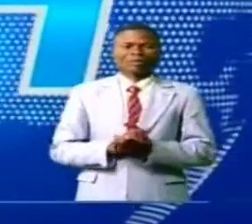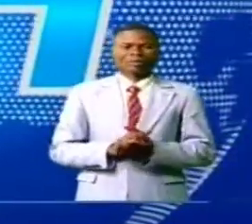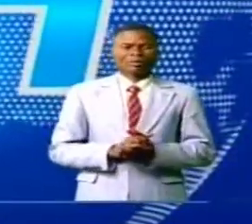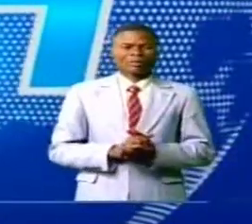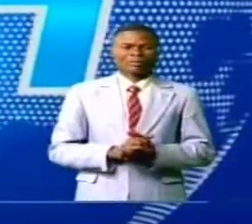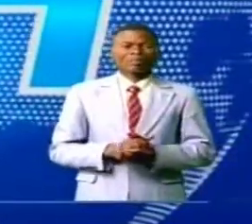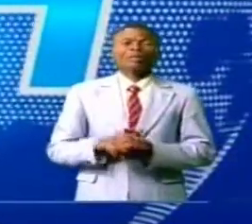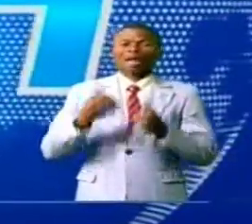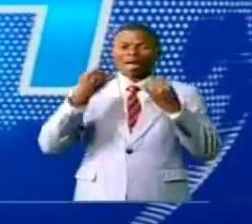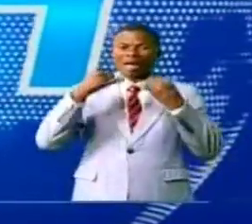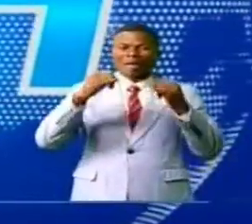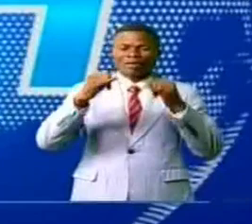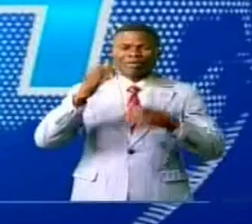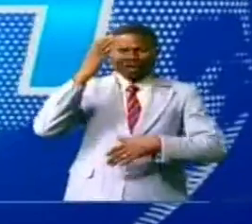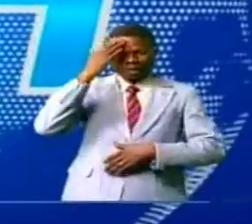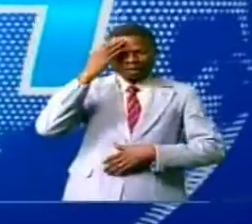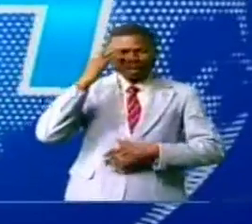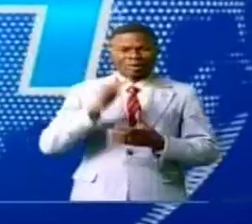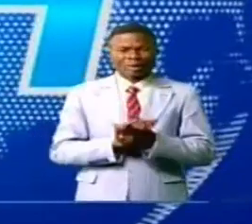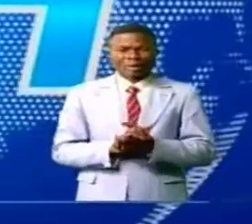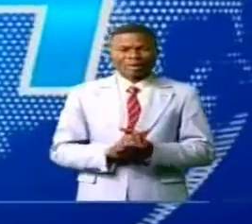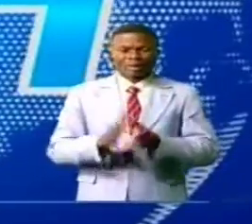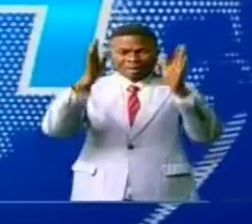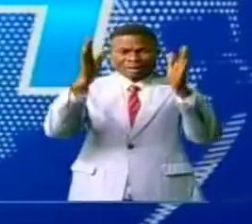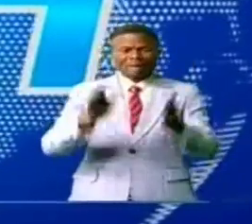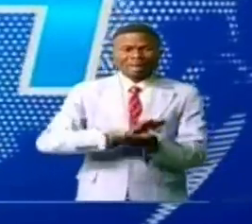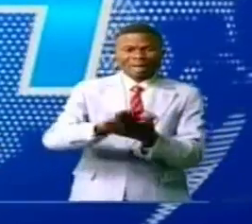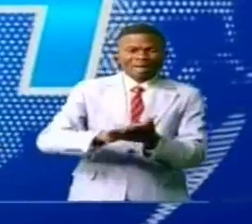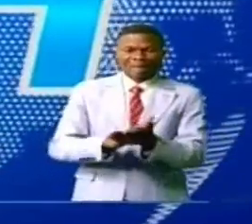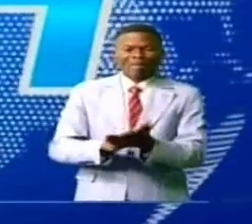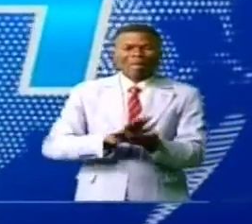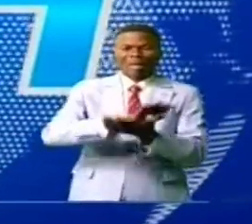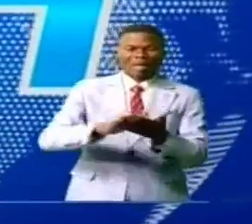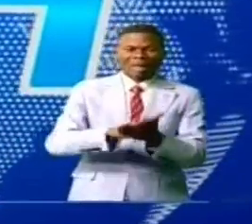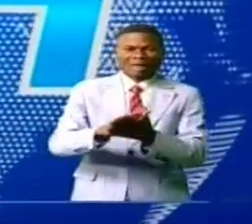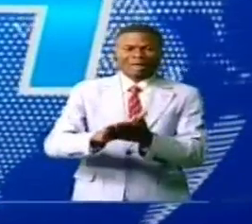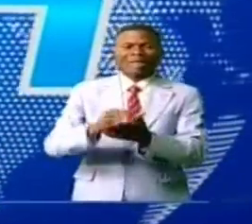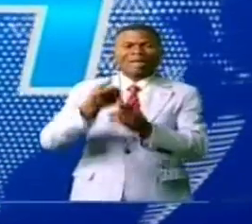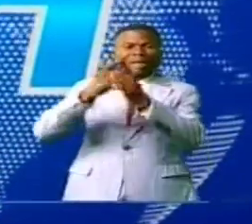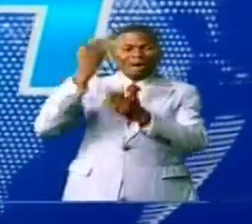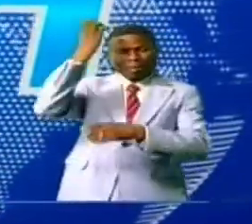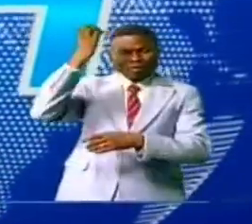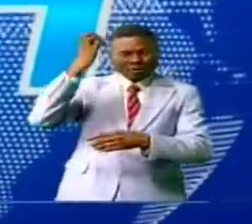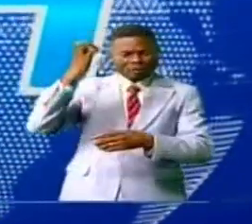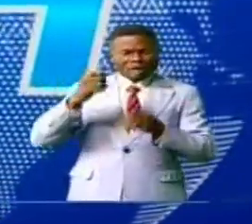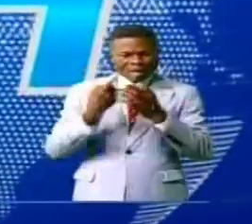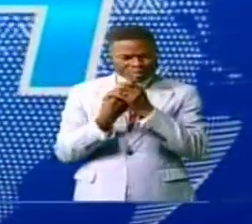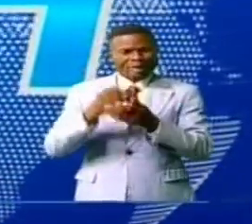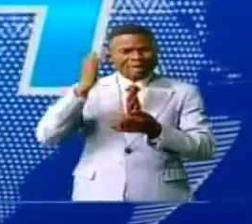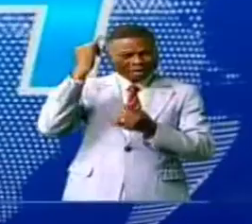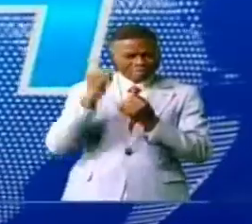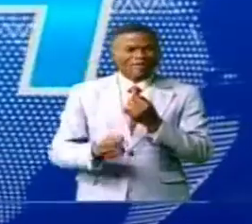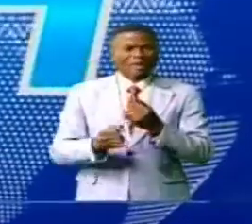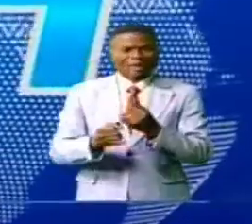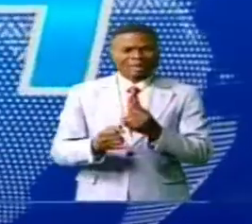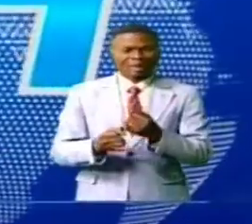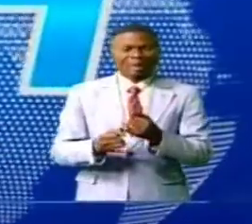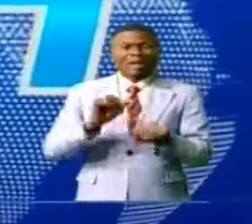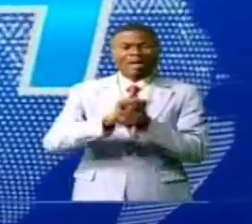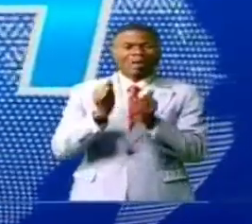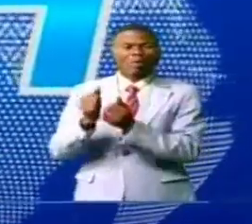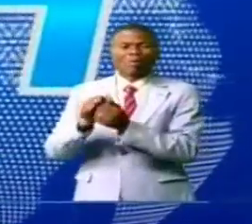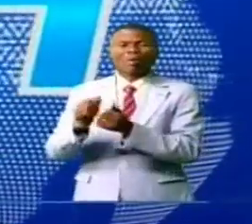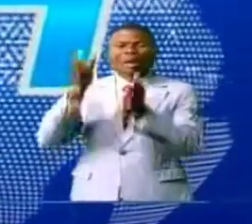Toujours en actualité, sachez aussi que des sacs d'emballage de ciment importés en RDC vivent leurs derniers jours. Il ne sera plus